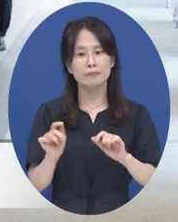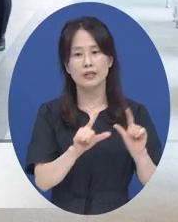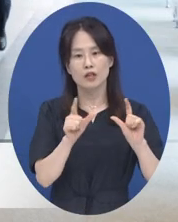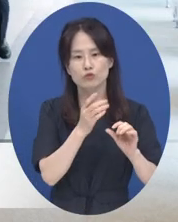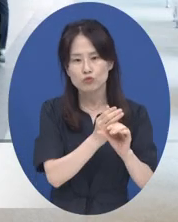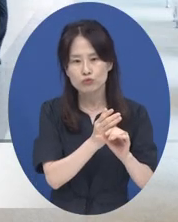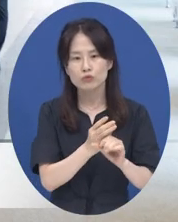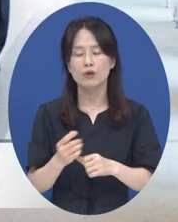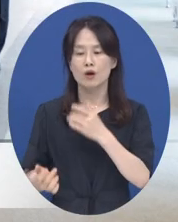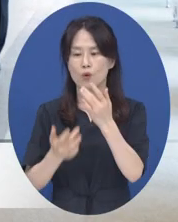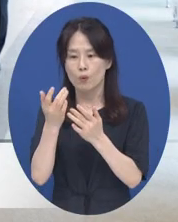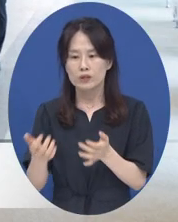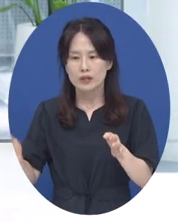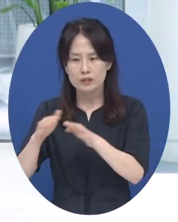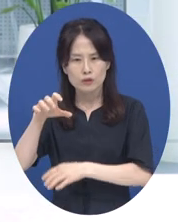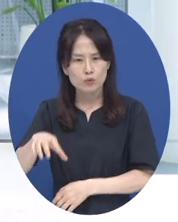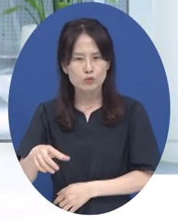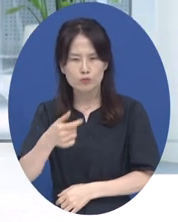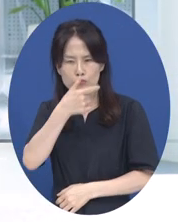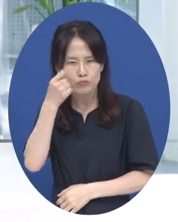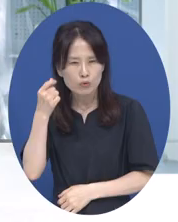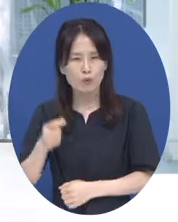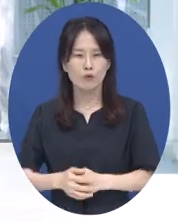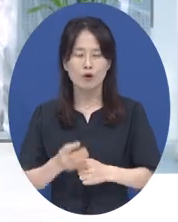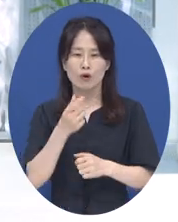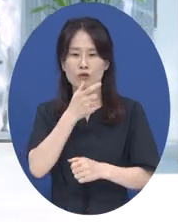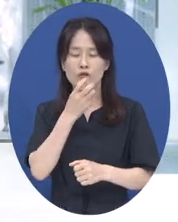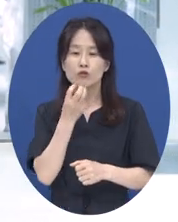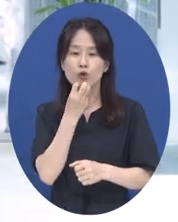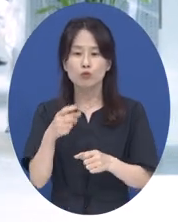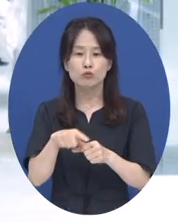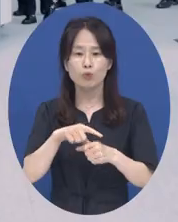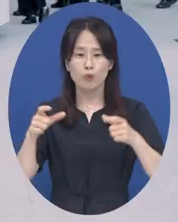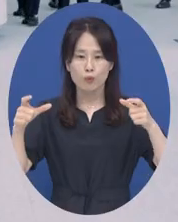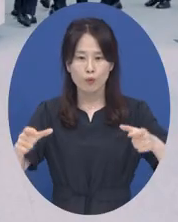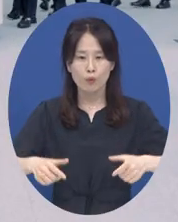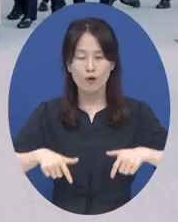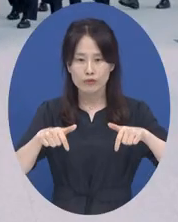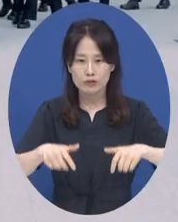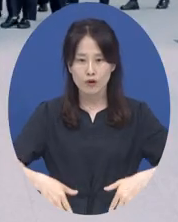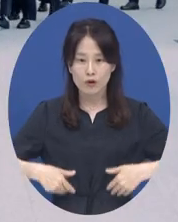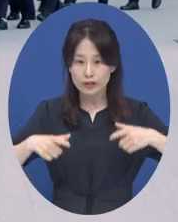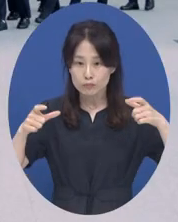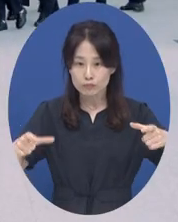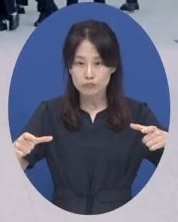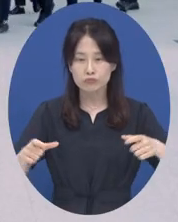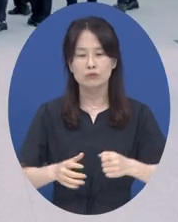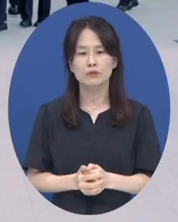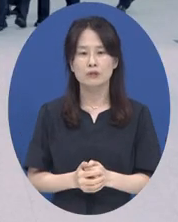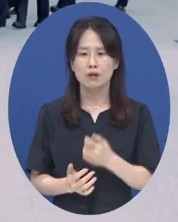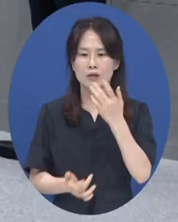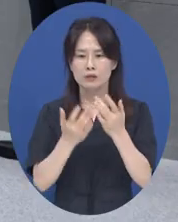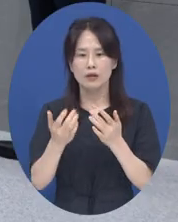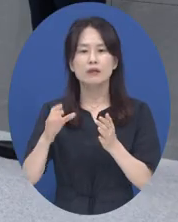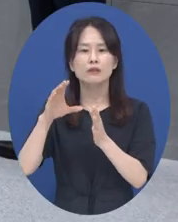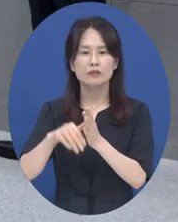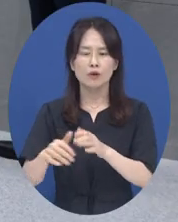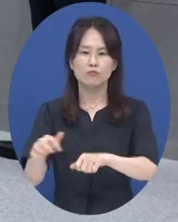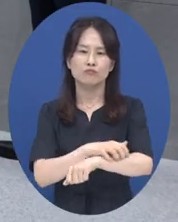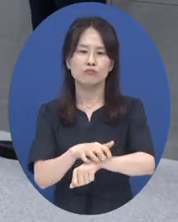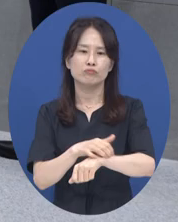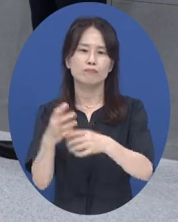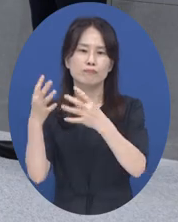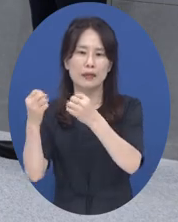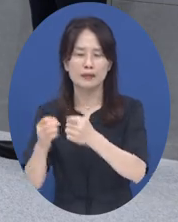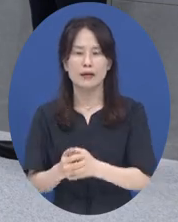많은 인구에 비해 화장시설 수가 턱없이 부족한 수도권 서남부 지역. 지역 주민들은 장례치를 때 불편함을 겪곤